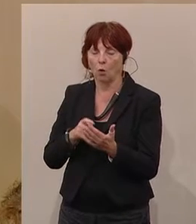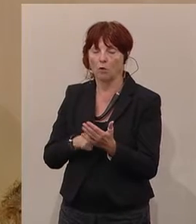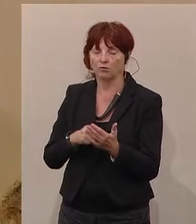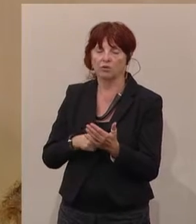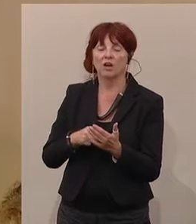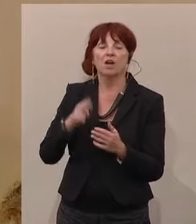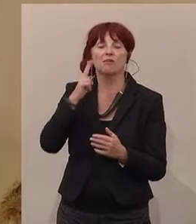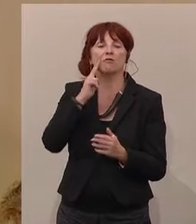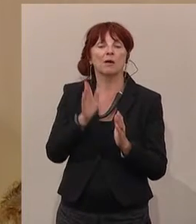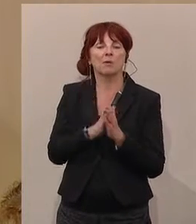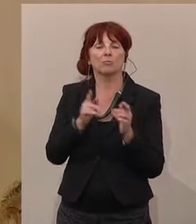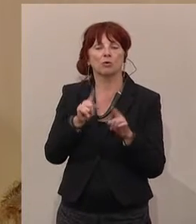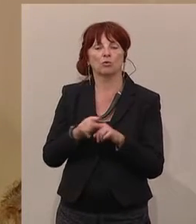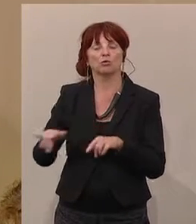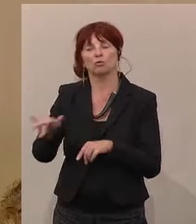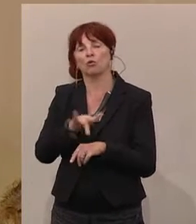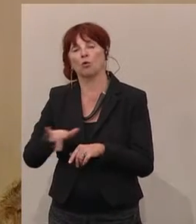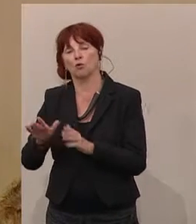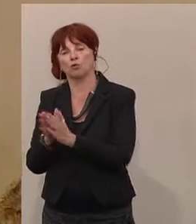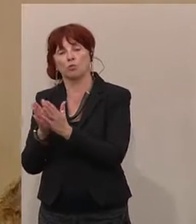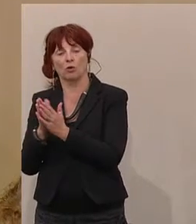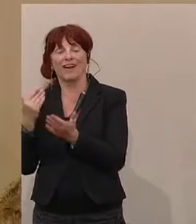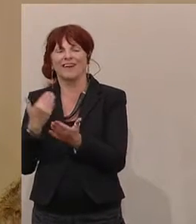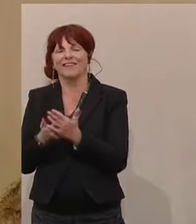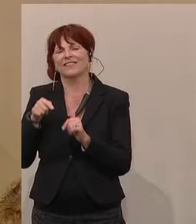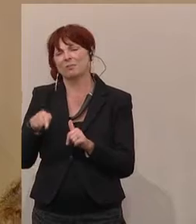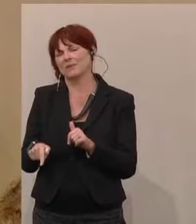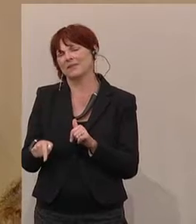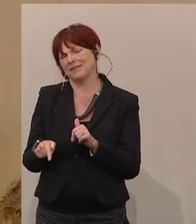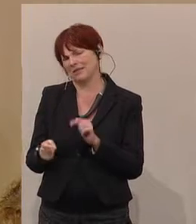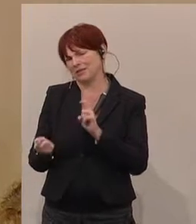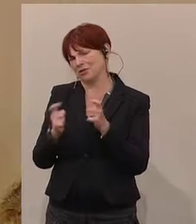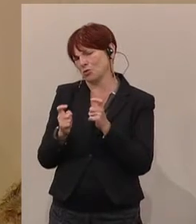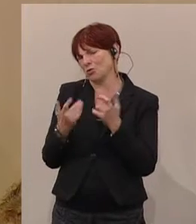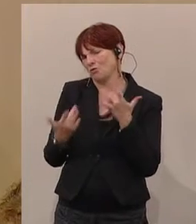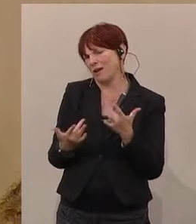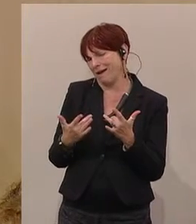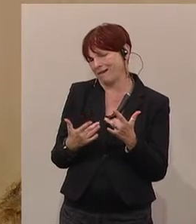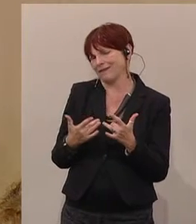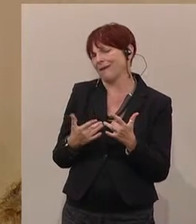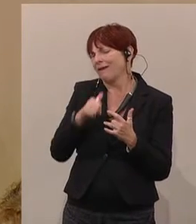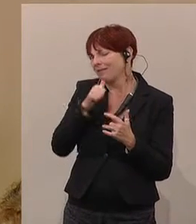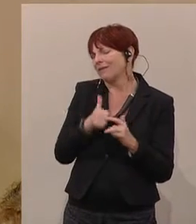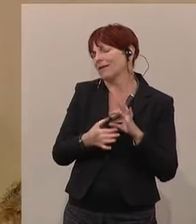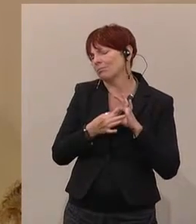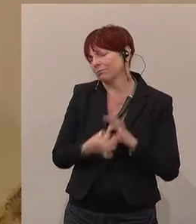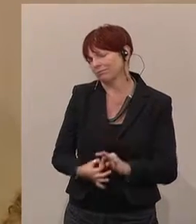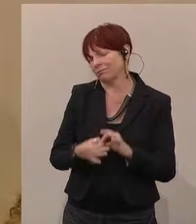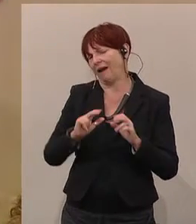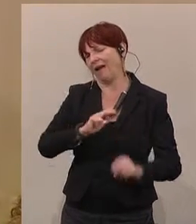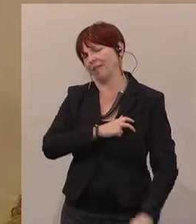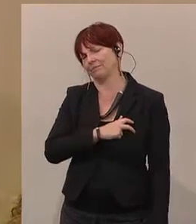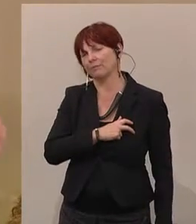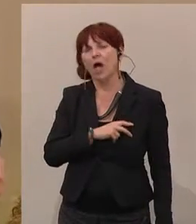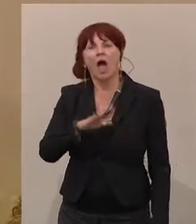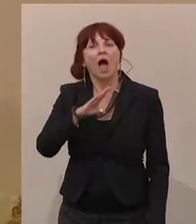sein, dass in Wahrheit diese Debatte eher eine akademische Debatte ist. Ich denke aber ohnehin, dass man nach einem